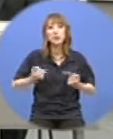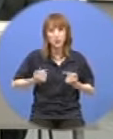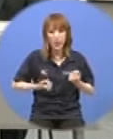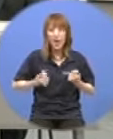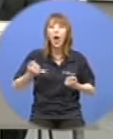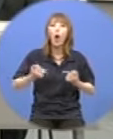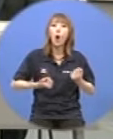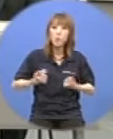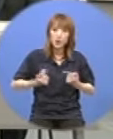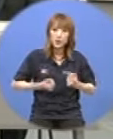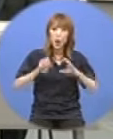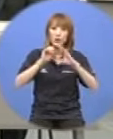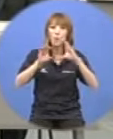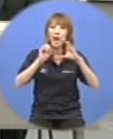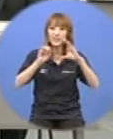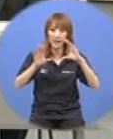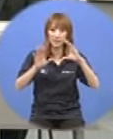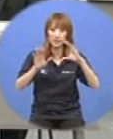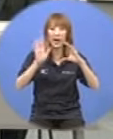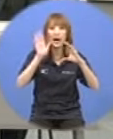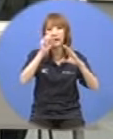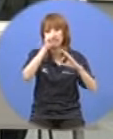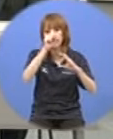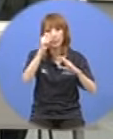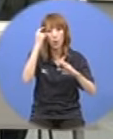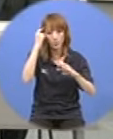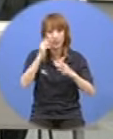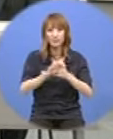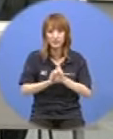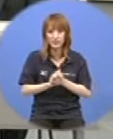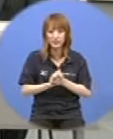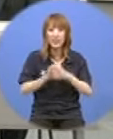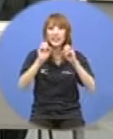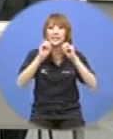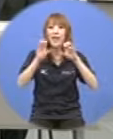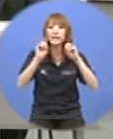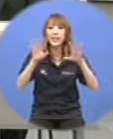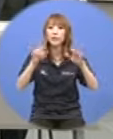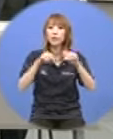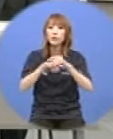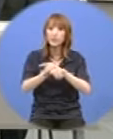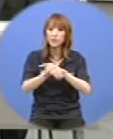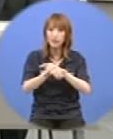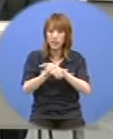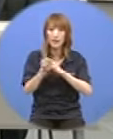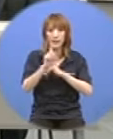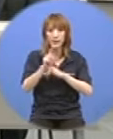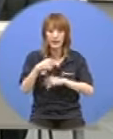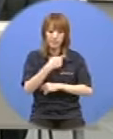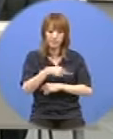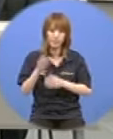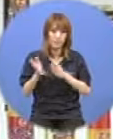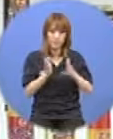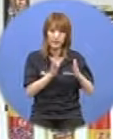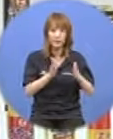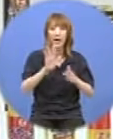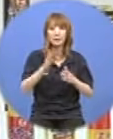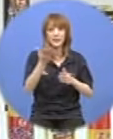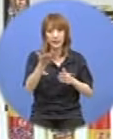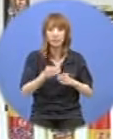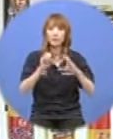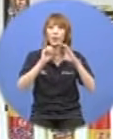白いコマーシャルが多くいいんですけれども、宣伝という意味では何か心がけていらっしゃることってありますか？ コマー